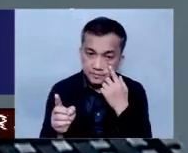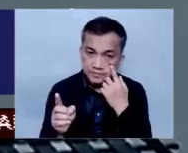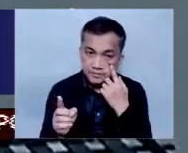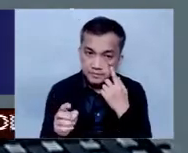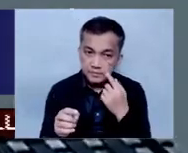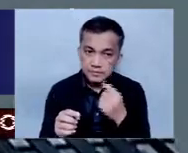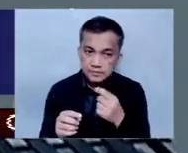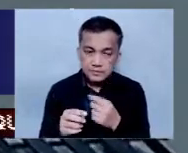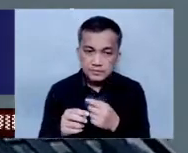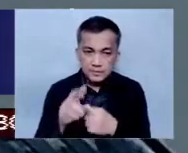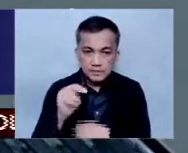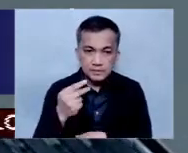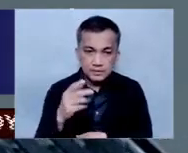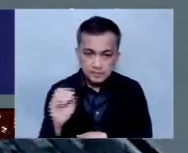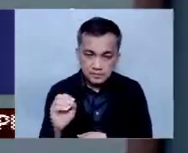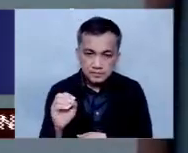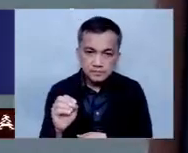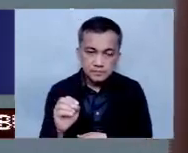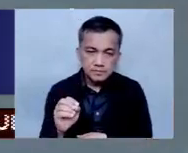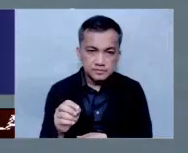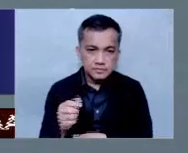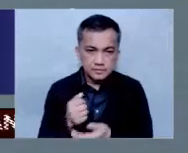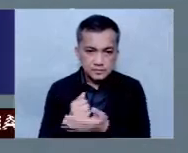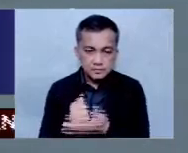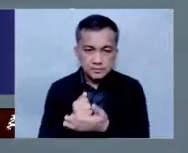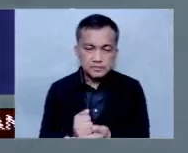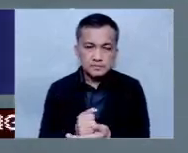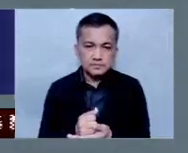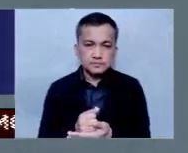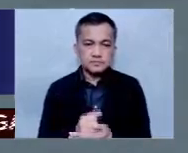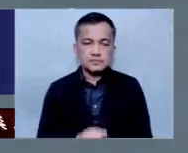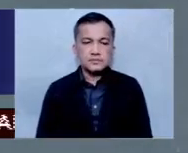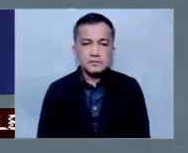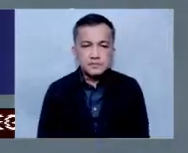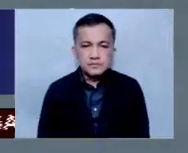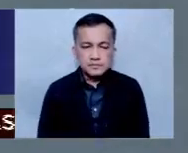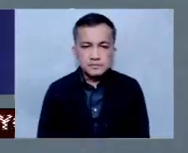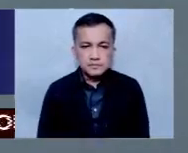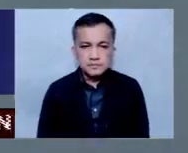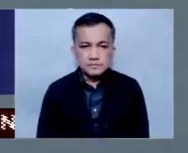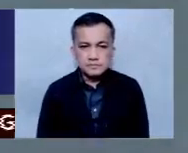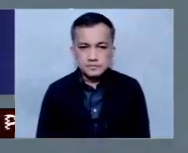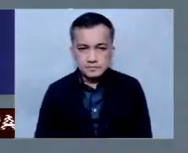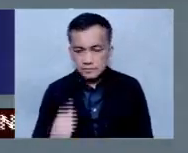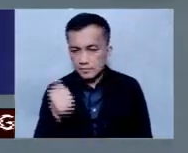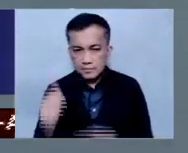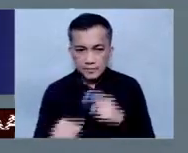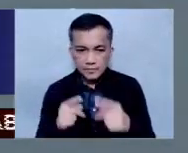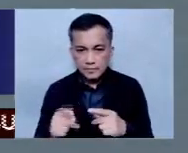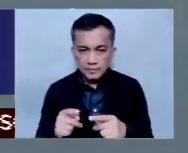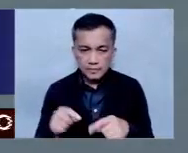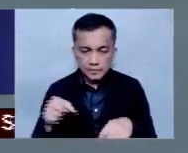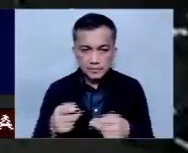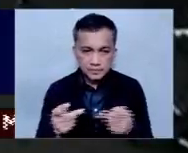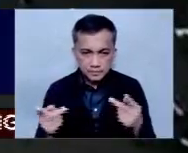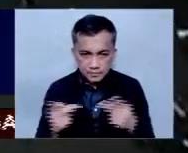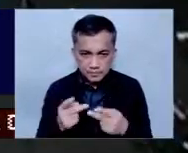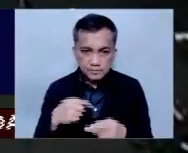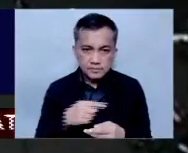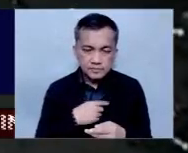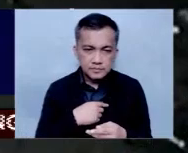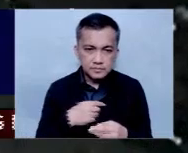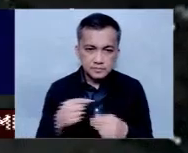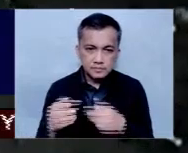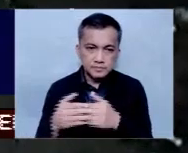non-government organizations ay nagtulungan na rin. Kahit nga may tuon sa ibang mga residente, dito sa lugar natin, may malapit